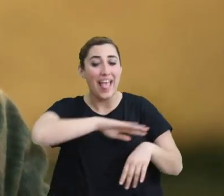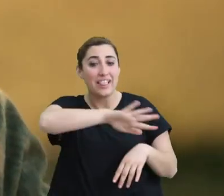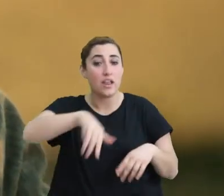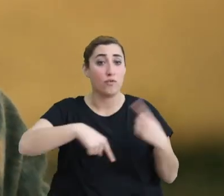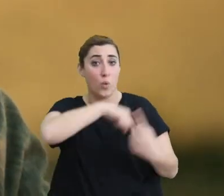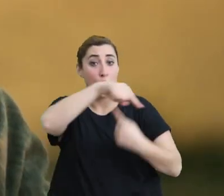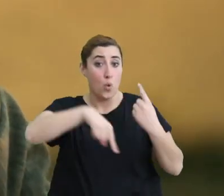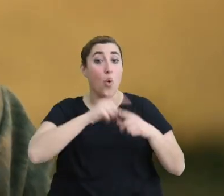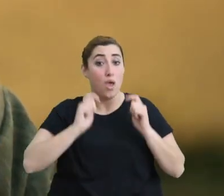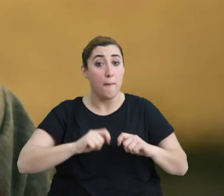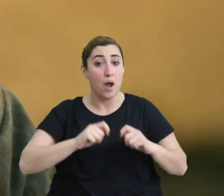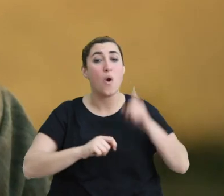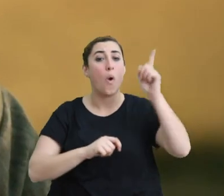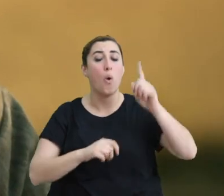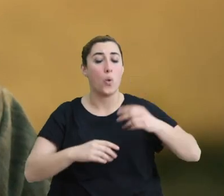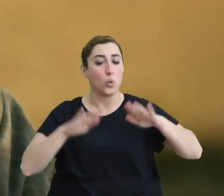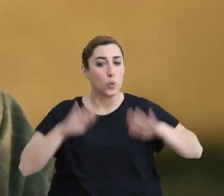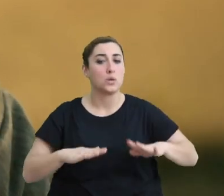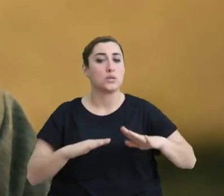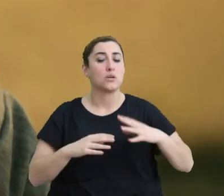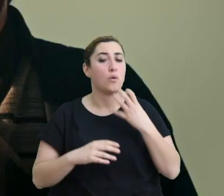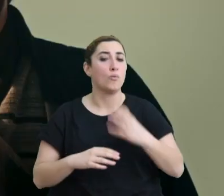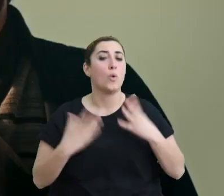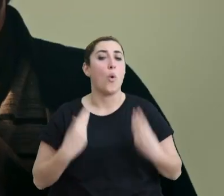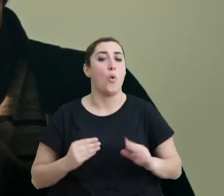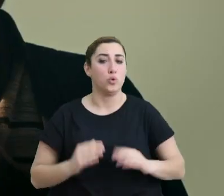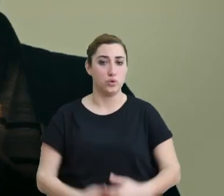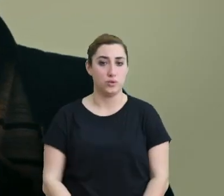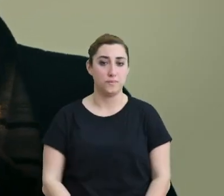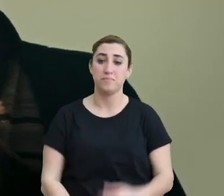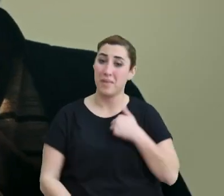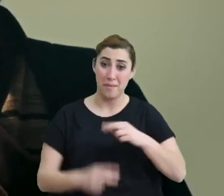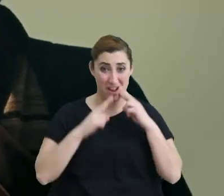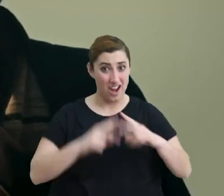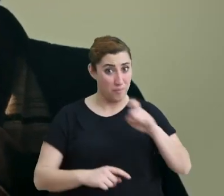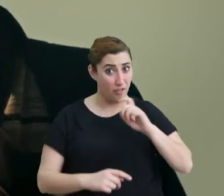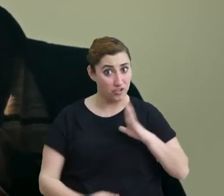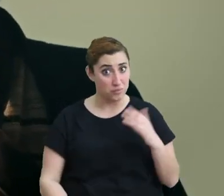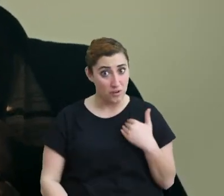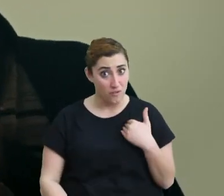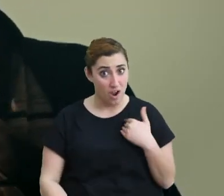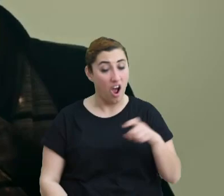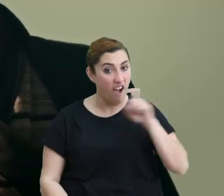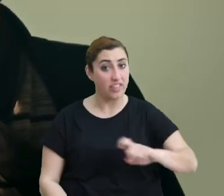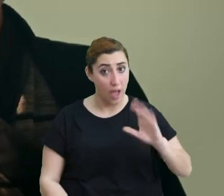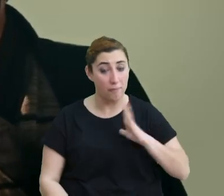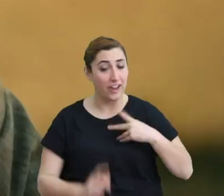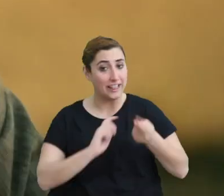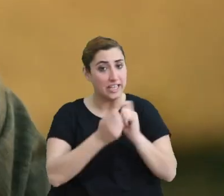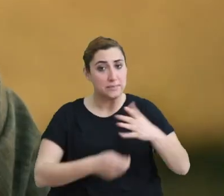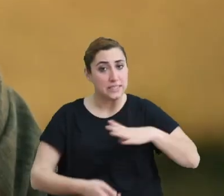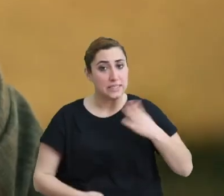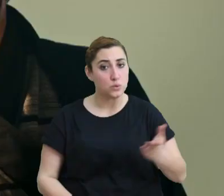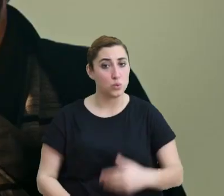etrafında dönerken o yerinde sabit durur. Benim kararım yanlış mıdır? Hatalı mıdır ki değişsin?